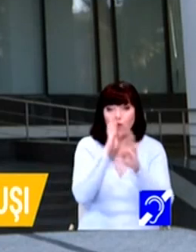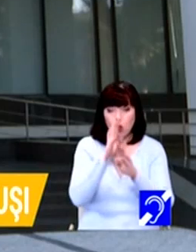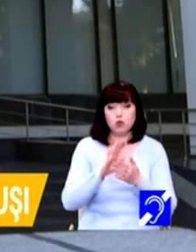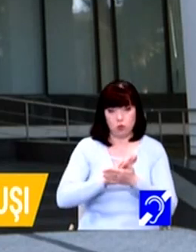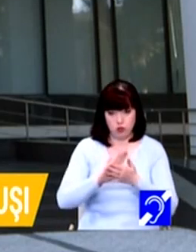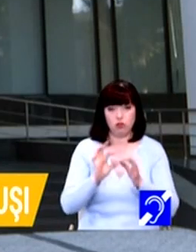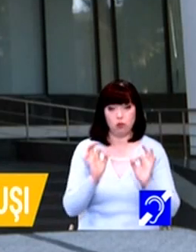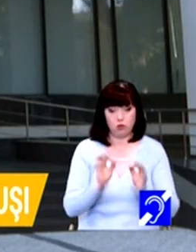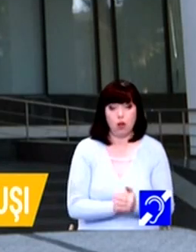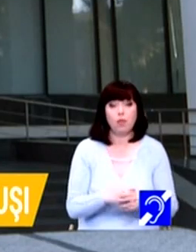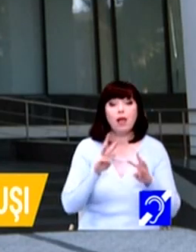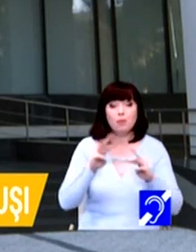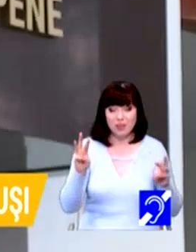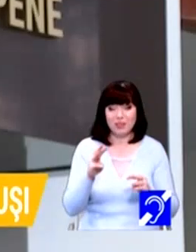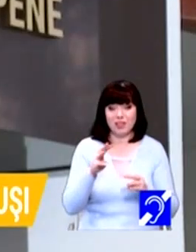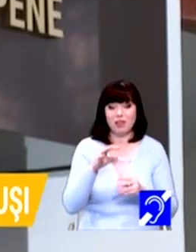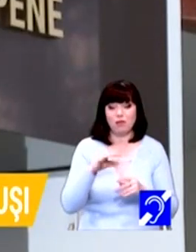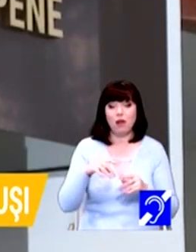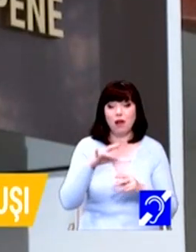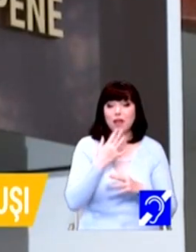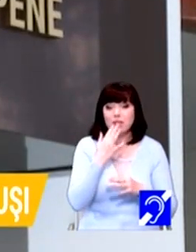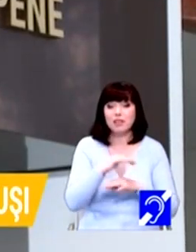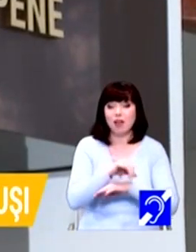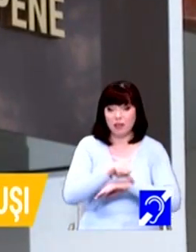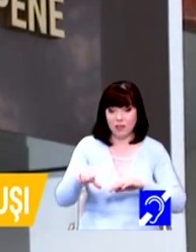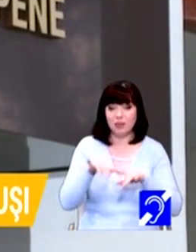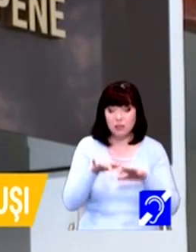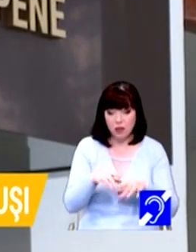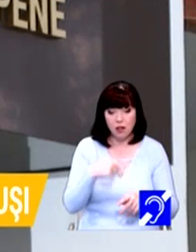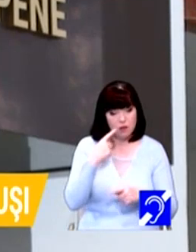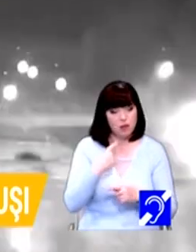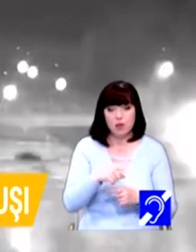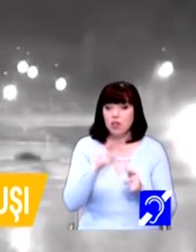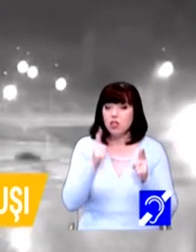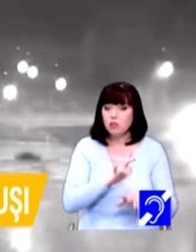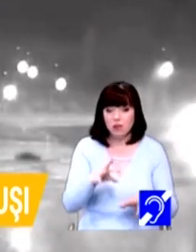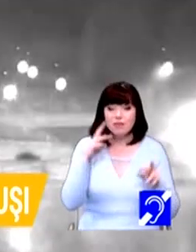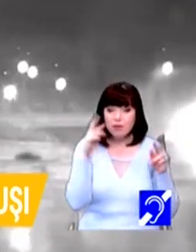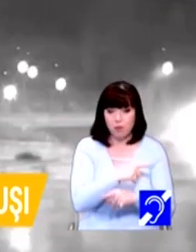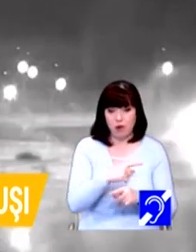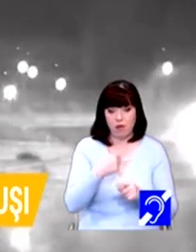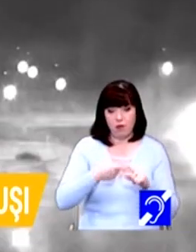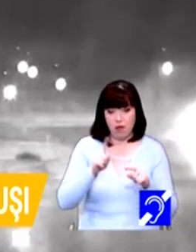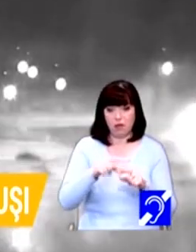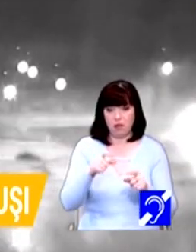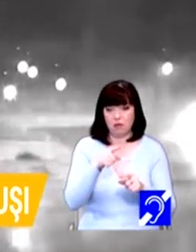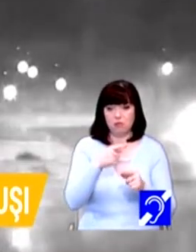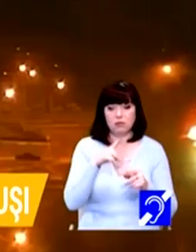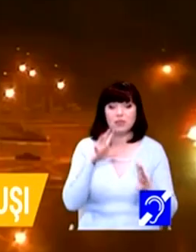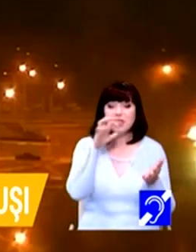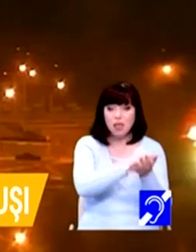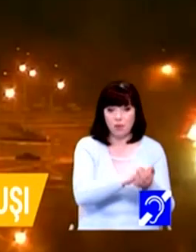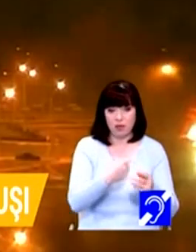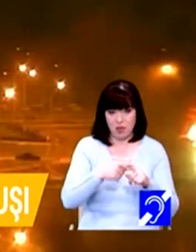Ministerul Afacerilor Externe și Integrării Europene de la Chișinău a condamnat atacul asupra centralei atomice din Zaporojie.